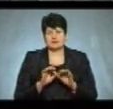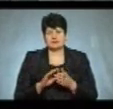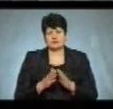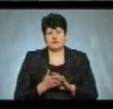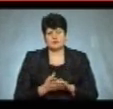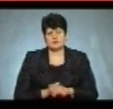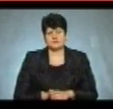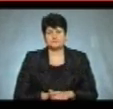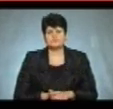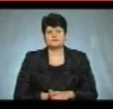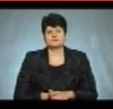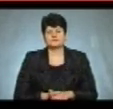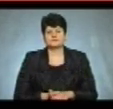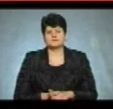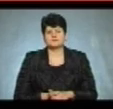ситуацію.